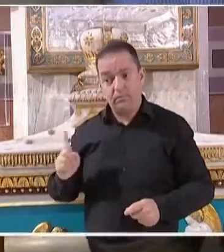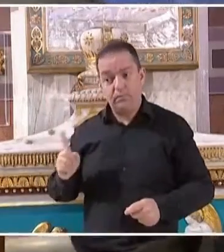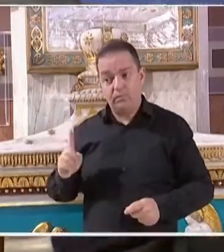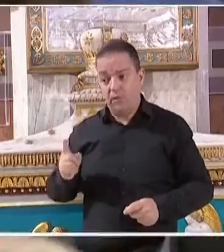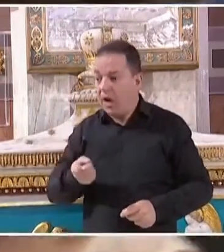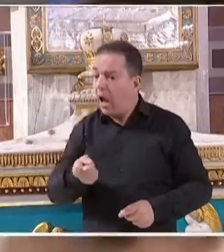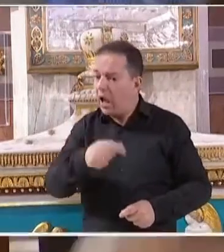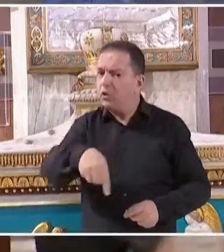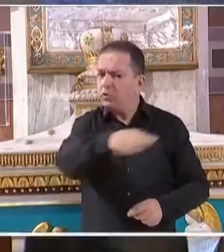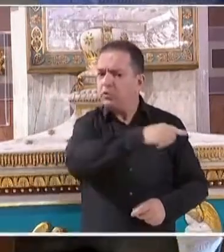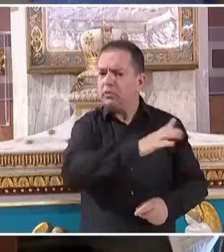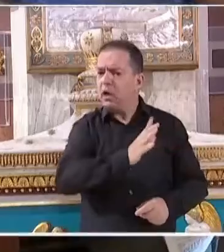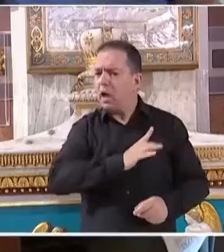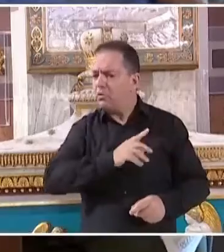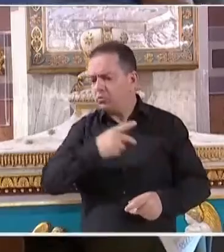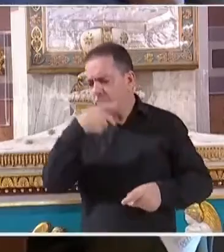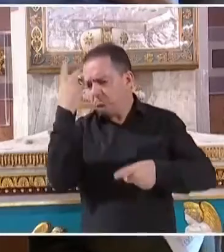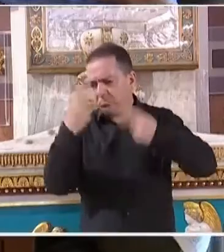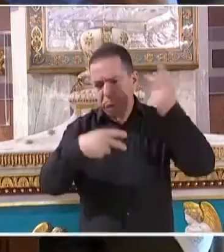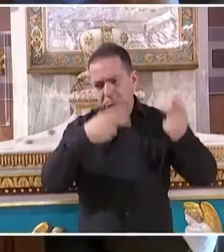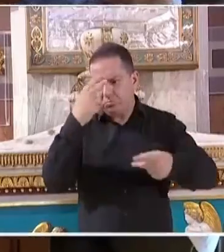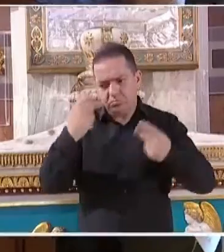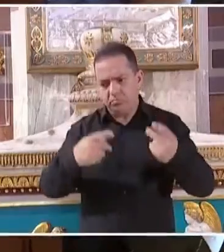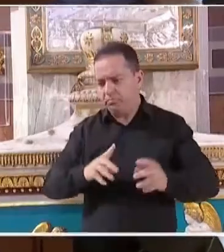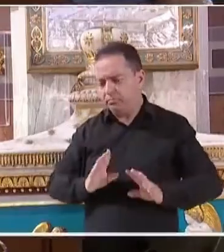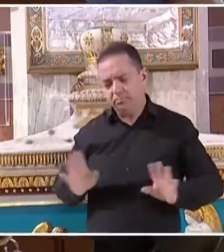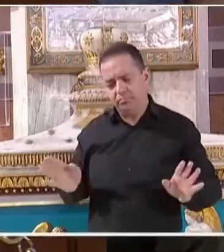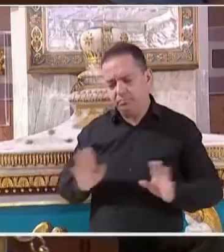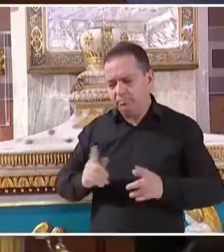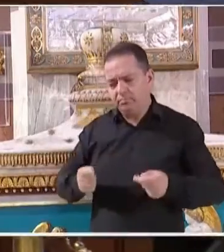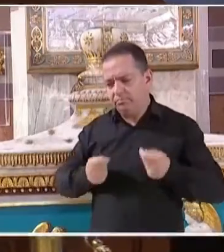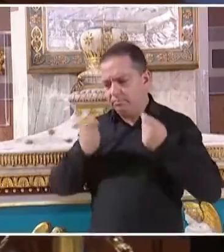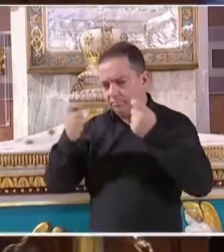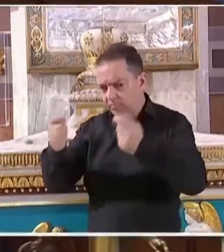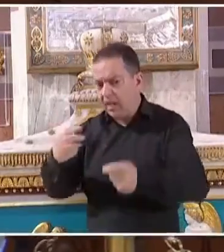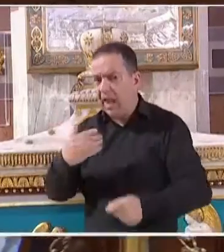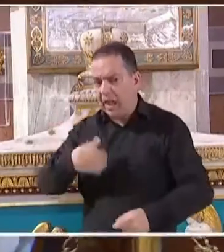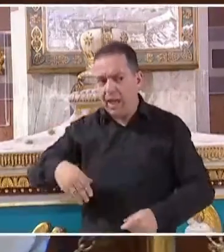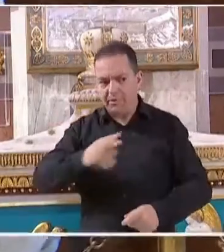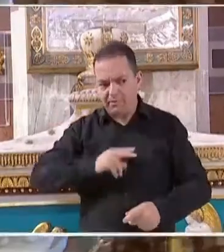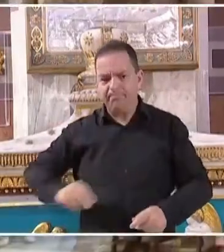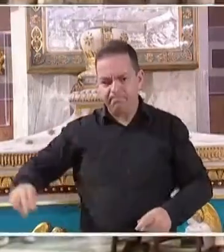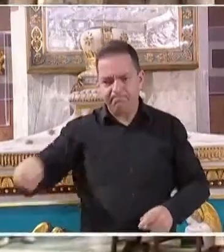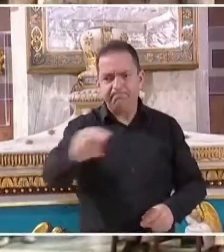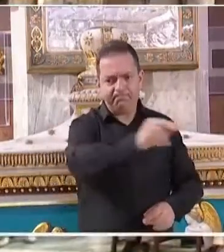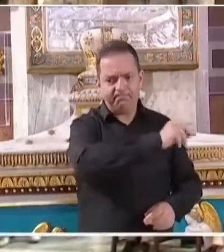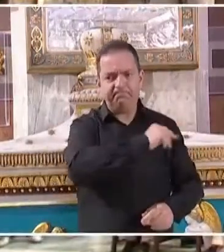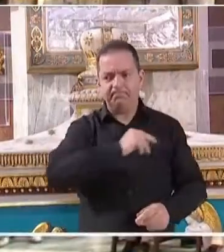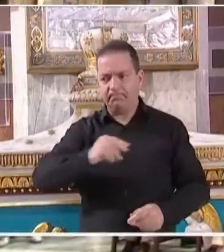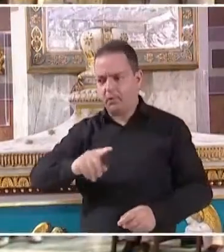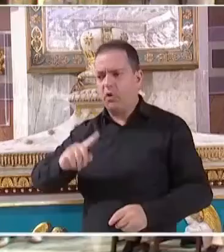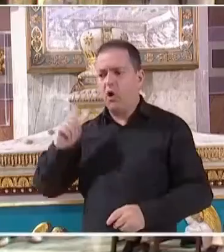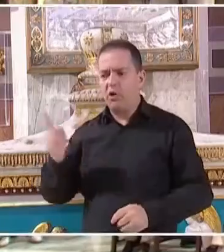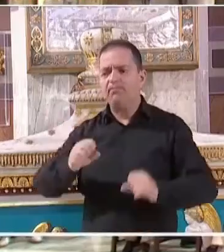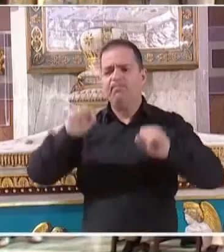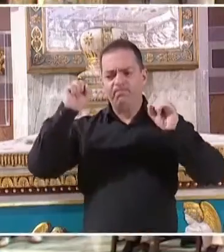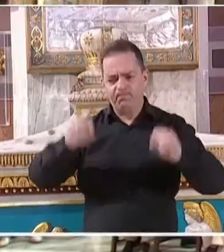των κατοικούντων εν ταύτη, κυνήγαρ γνώμη, πάντες